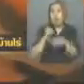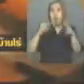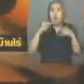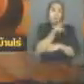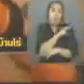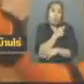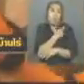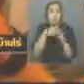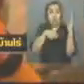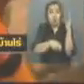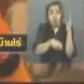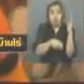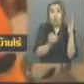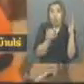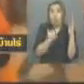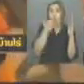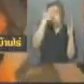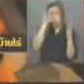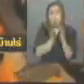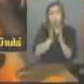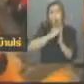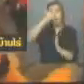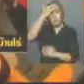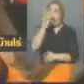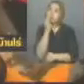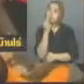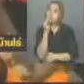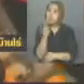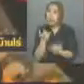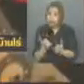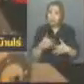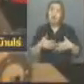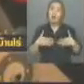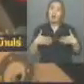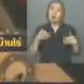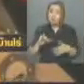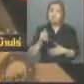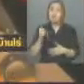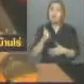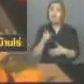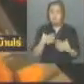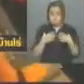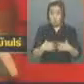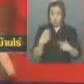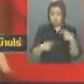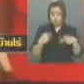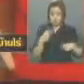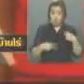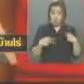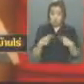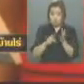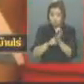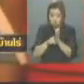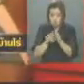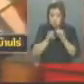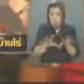าหลวงพ่อคูณมีอาการดีขึ้นตามลำดับแพทย์สามารถควบคุมการติดเชื้อในปอดซึ่งจะไม่แพร่เชื้อไปยังผู้อื่นแต่ยังต้อง